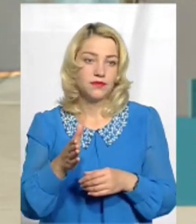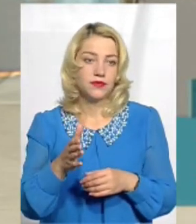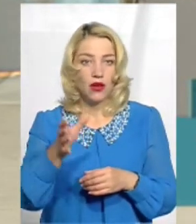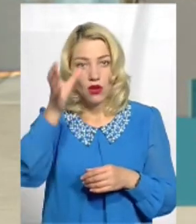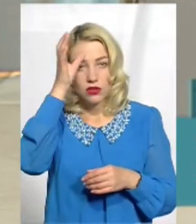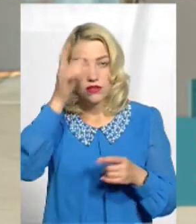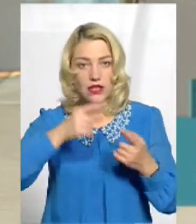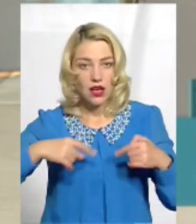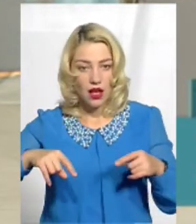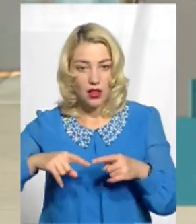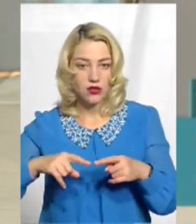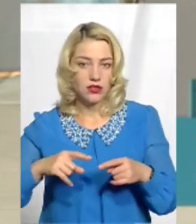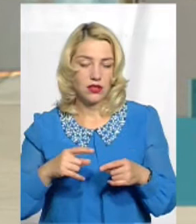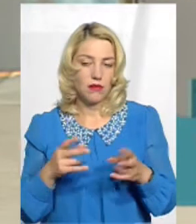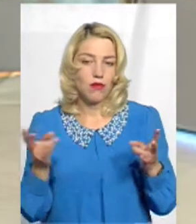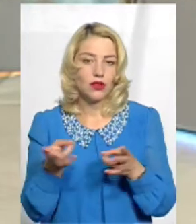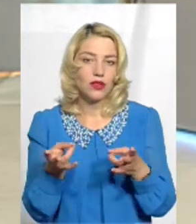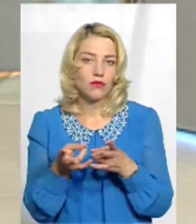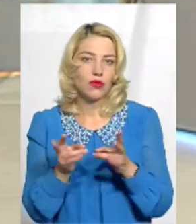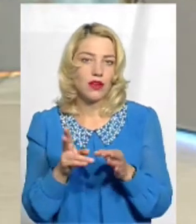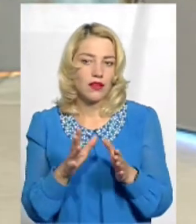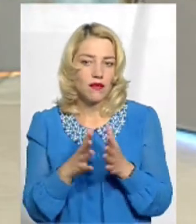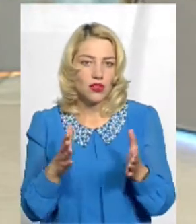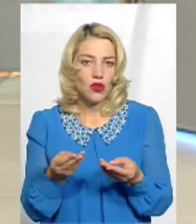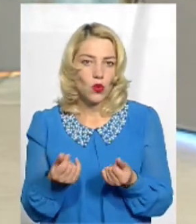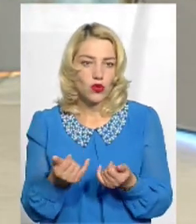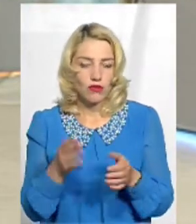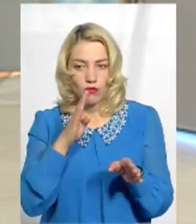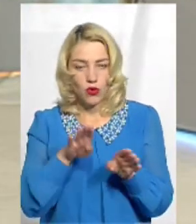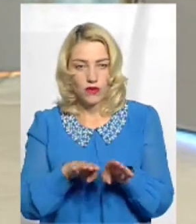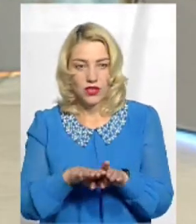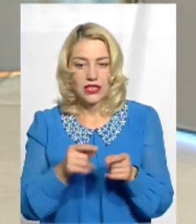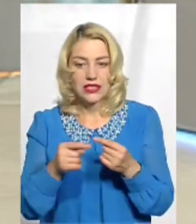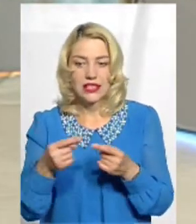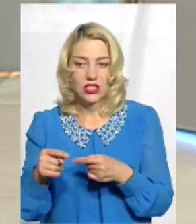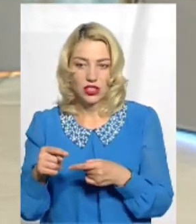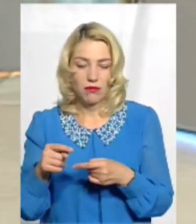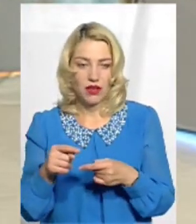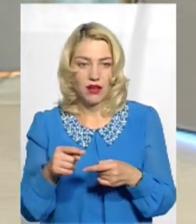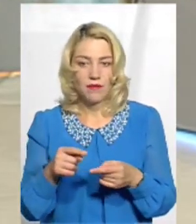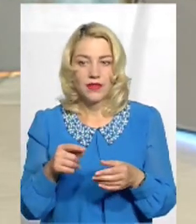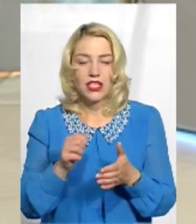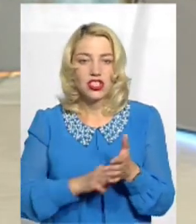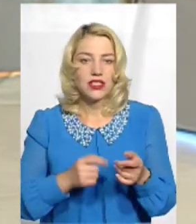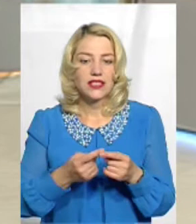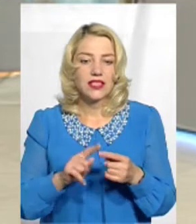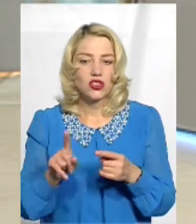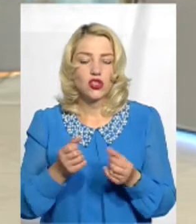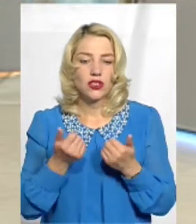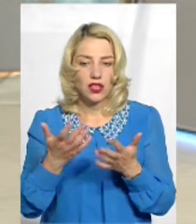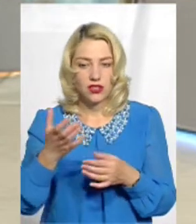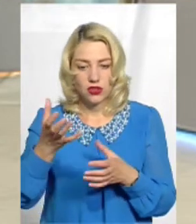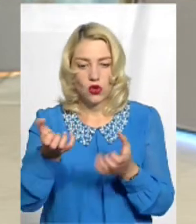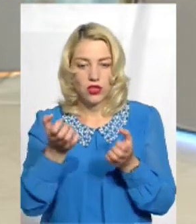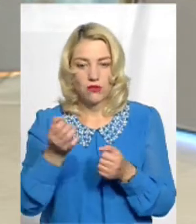скажімо, освітня галузь, напевно, потребує якнайбільше коштів у порівнянні із іншими галузями через те, що кількість отримувачів